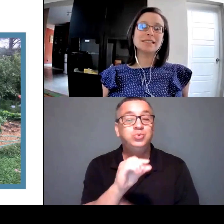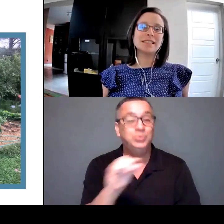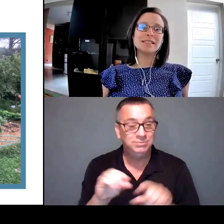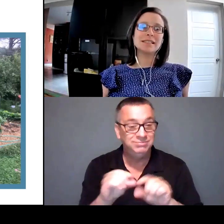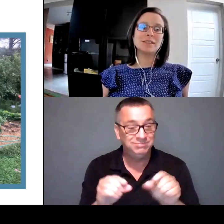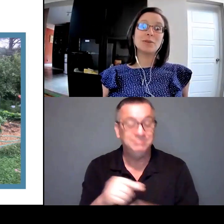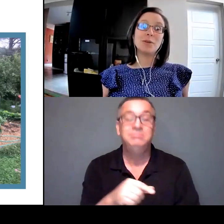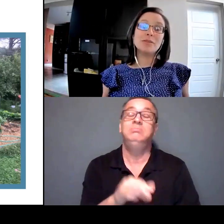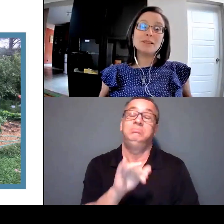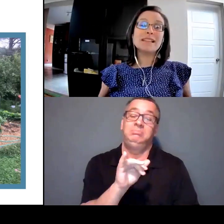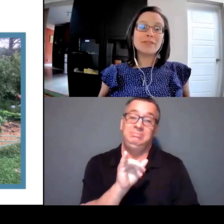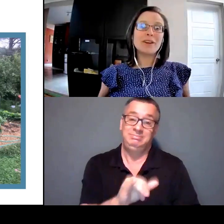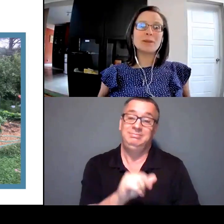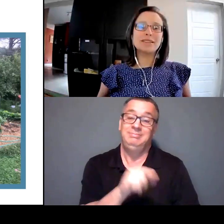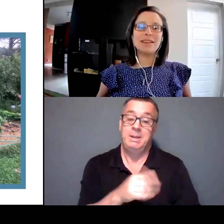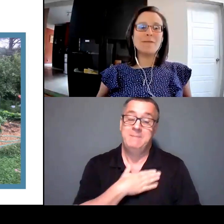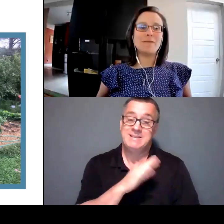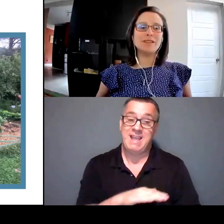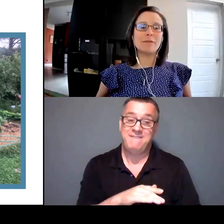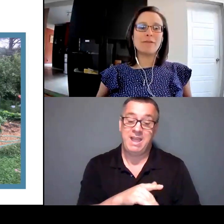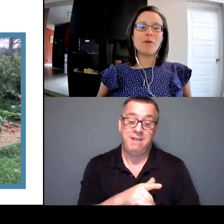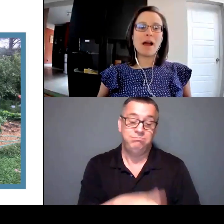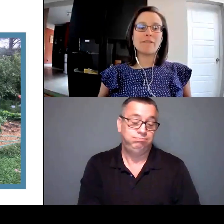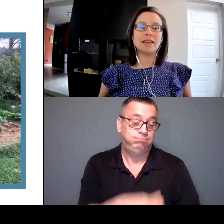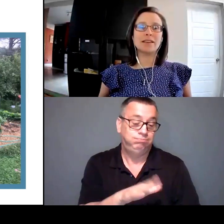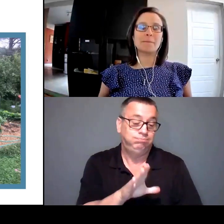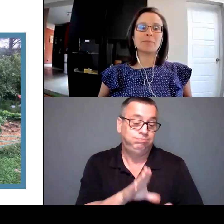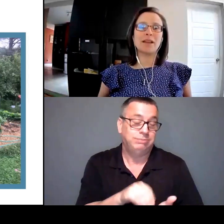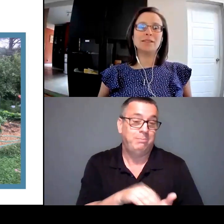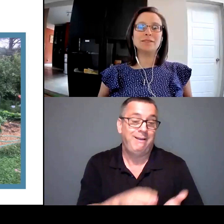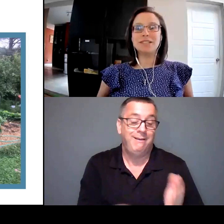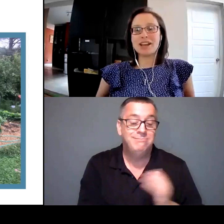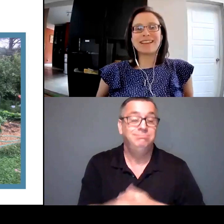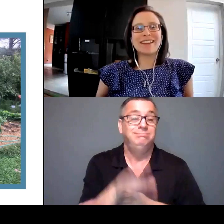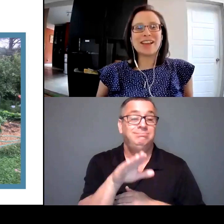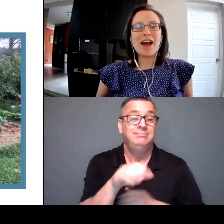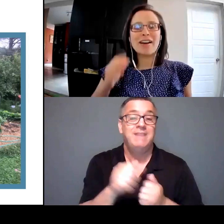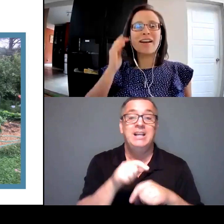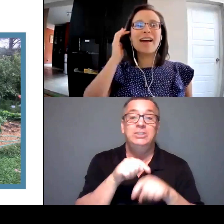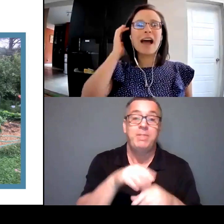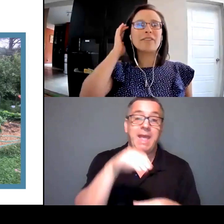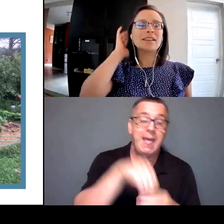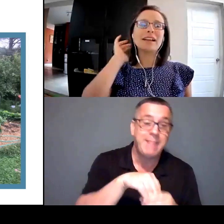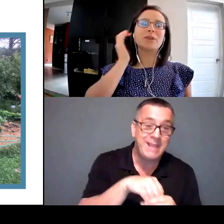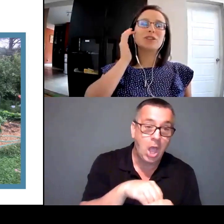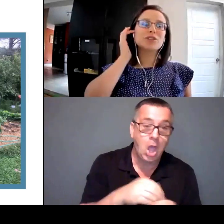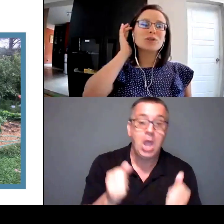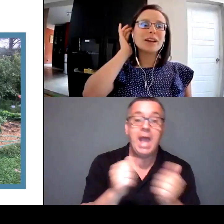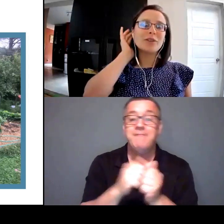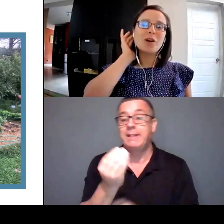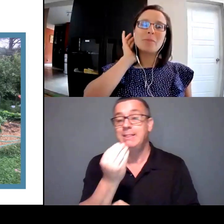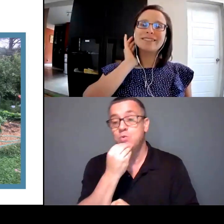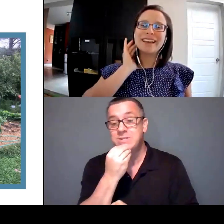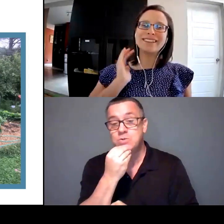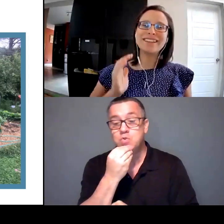ça, mes enfants ont été élevés, dans le fond, avec des jardins intérieurs, avec la nourriture, dans le